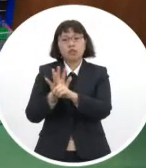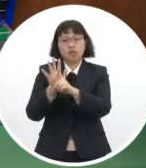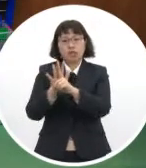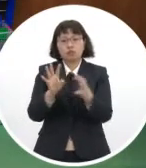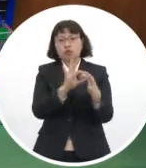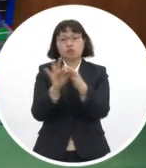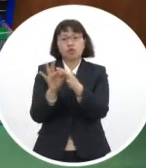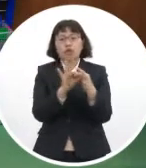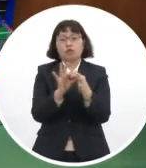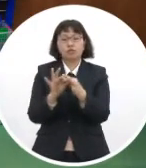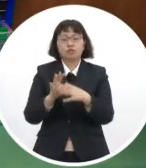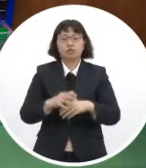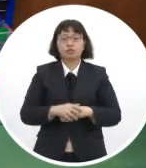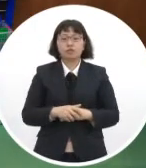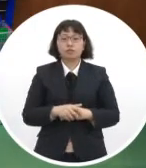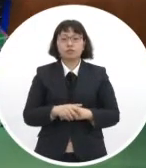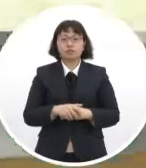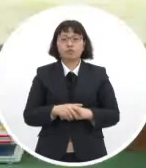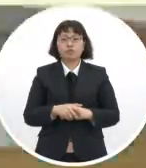だよ。